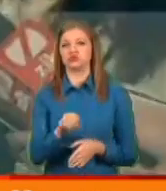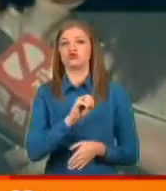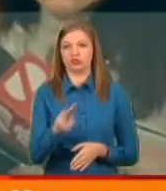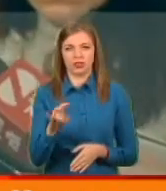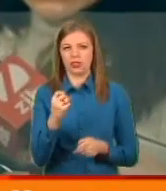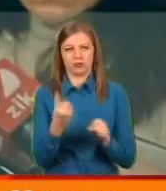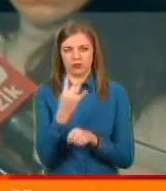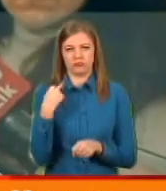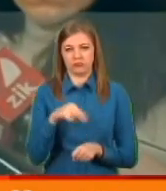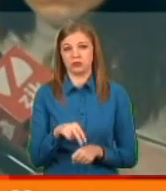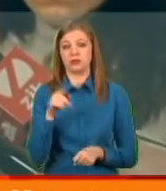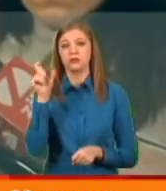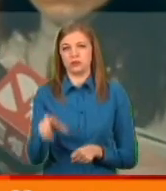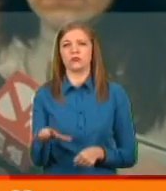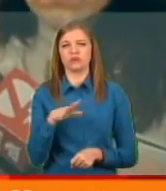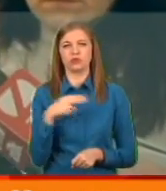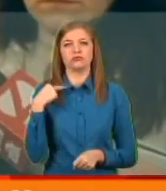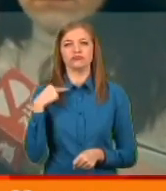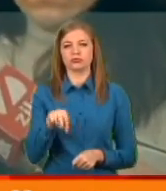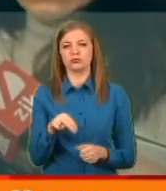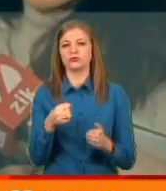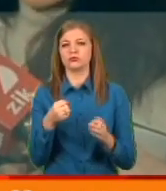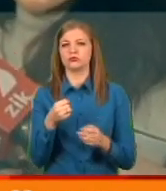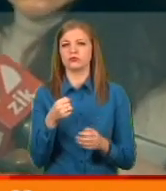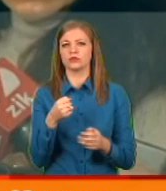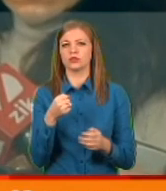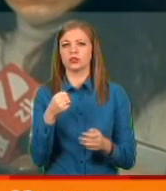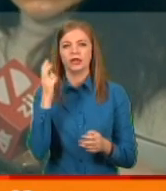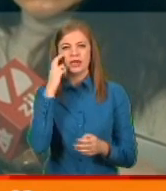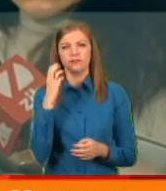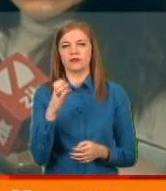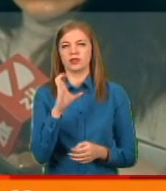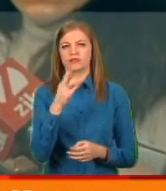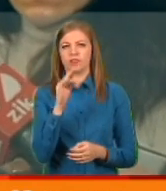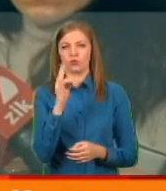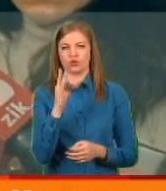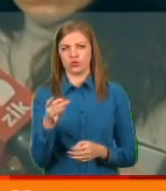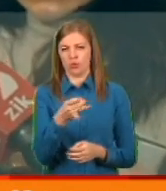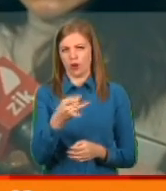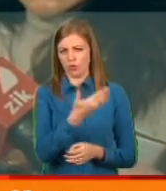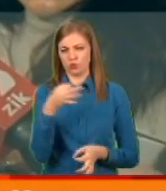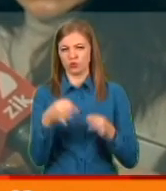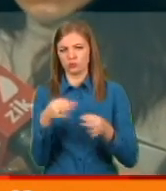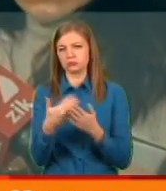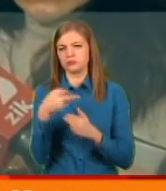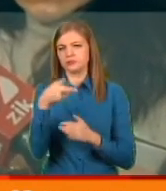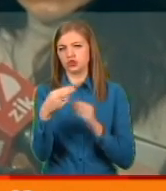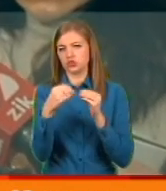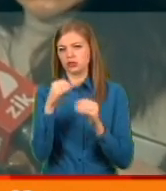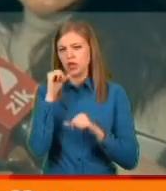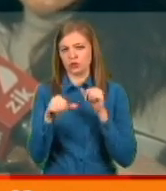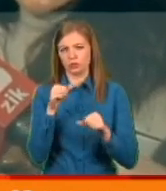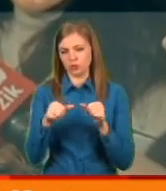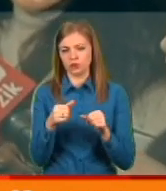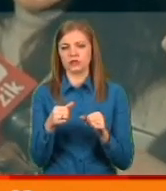не одна. Обвинувачений був засуджений вироком Києво-Святошинського районного суду у 2010